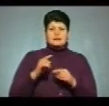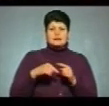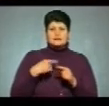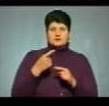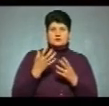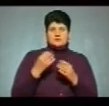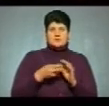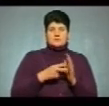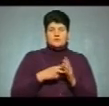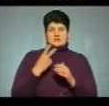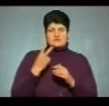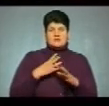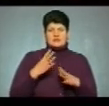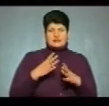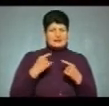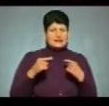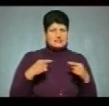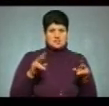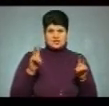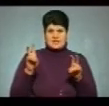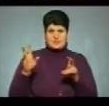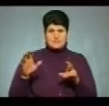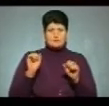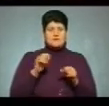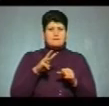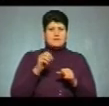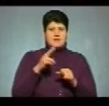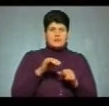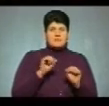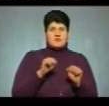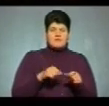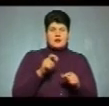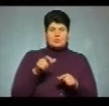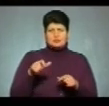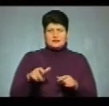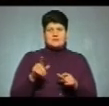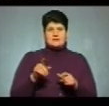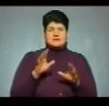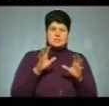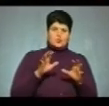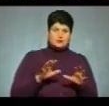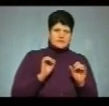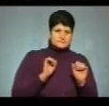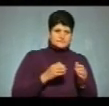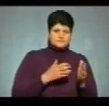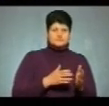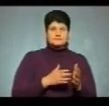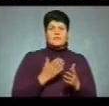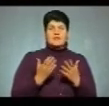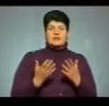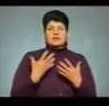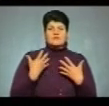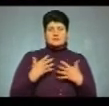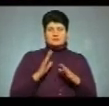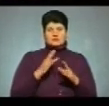планується ще 2 тренінги, але вже на інші теми, можливо, там медіація, права людини, щодо там законодавства, можливо. Але вже